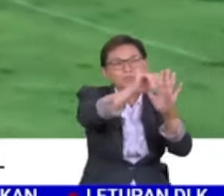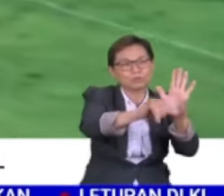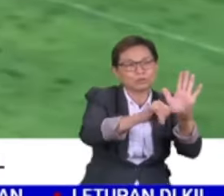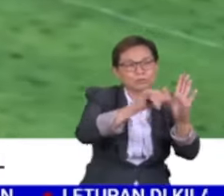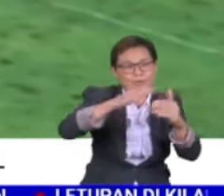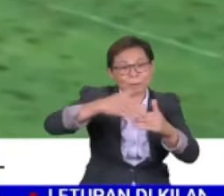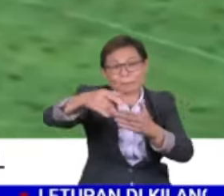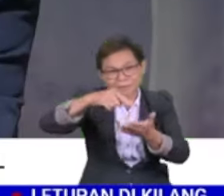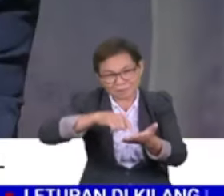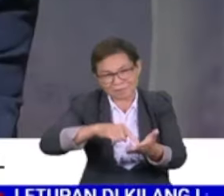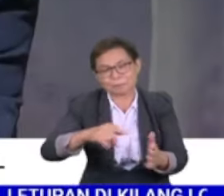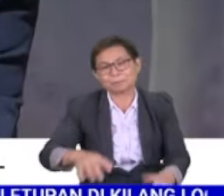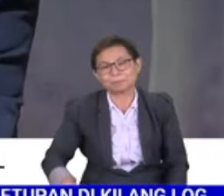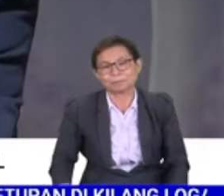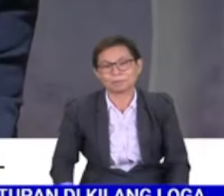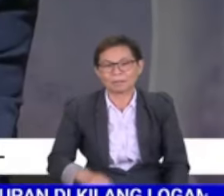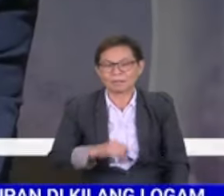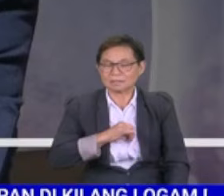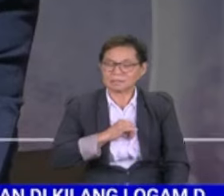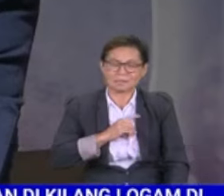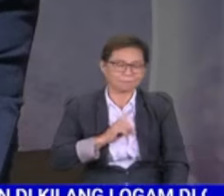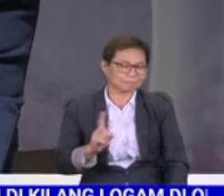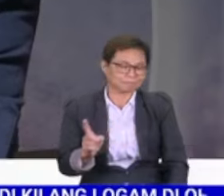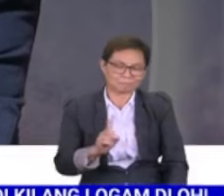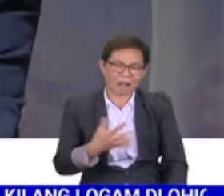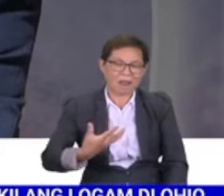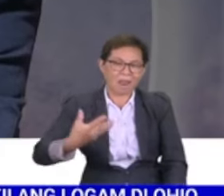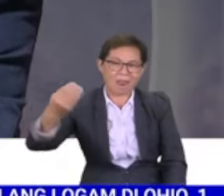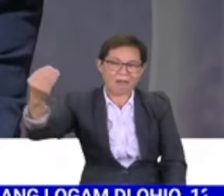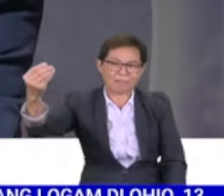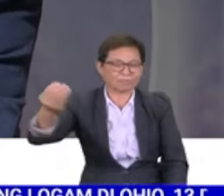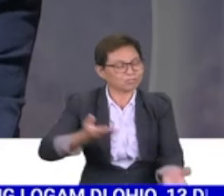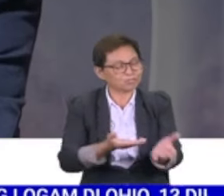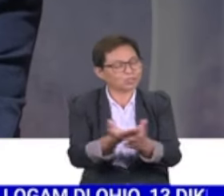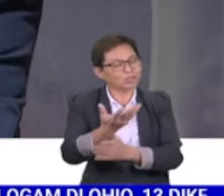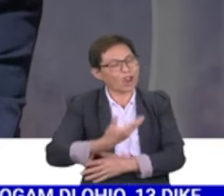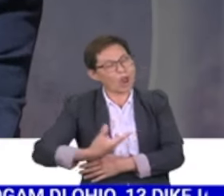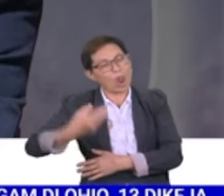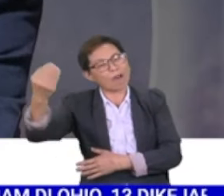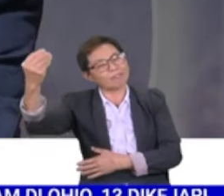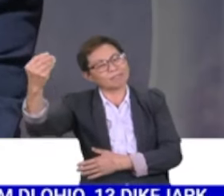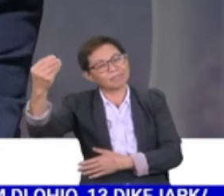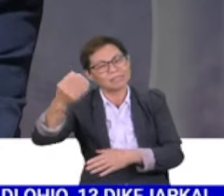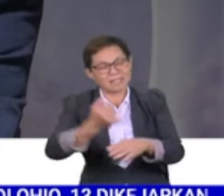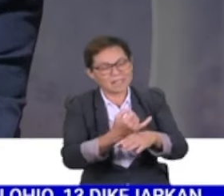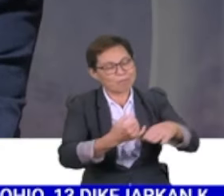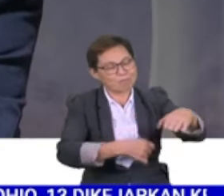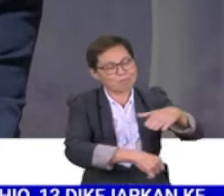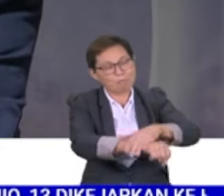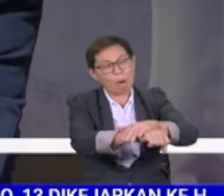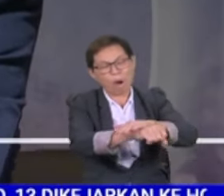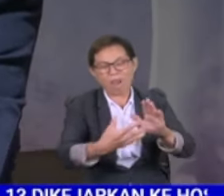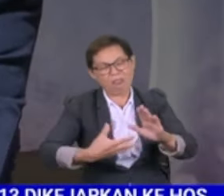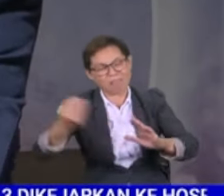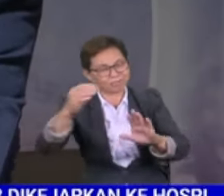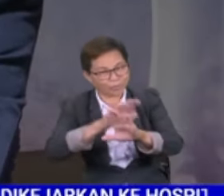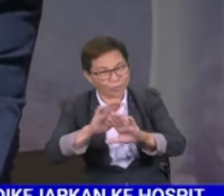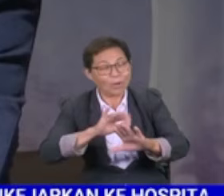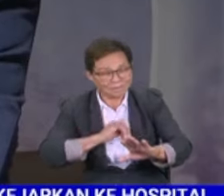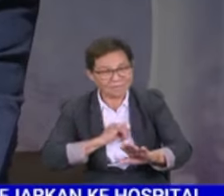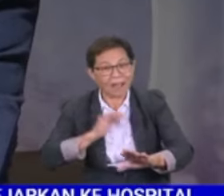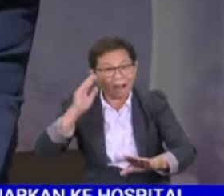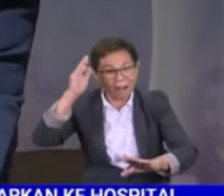ini. Saya tak akan meninggalkan terus dalam industri bola sepak. Saya akan